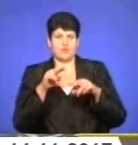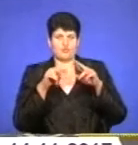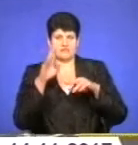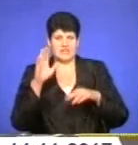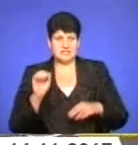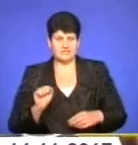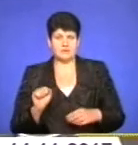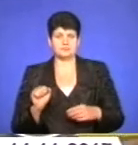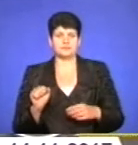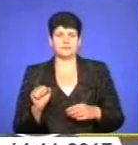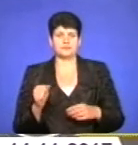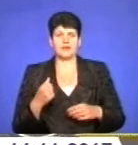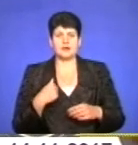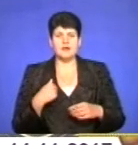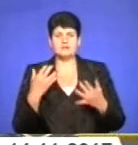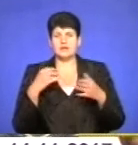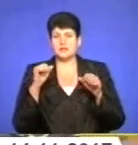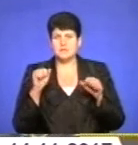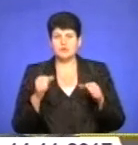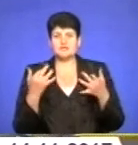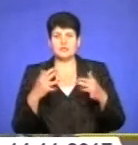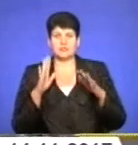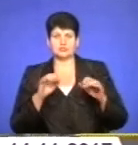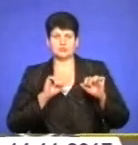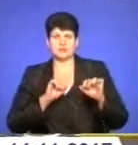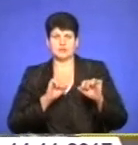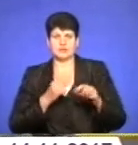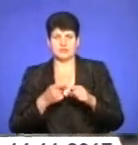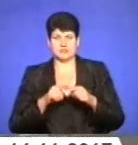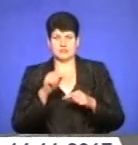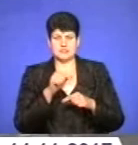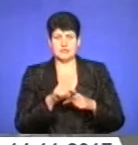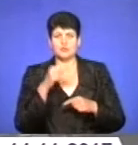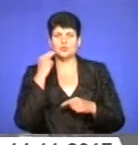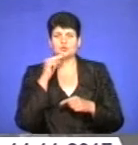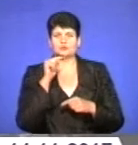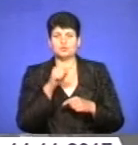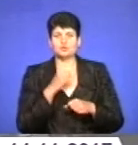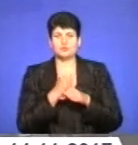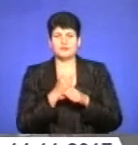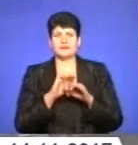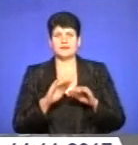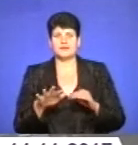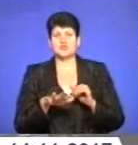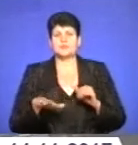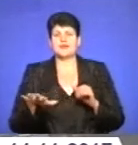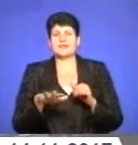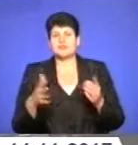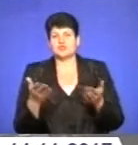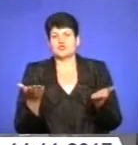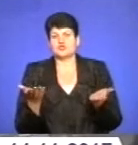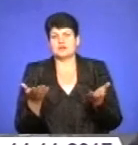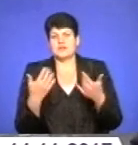я скільки зможу, стільки буду обстоювати це. Лучше б тут зробили дитячий майданчик, чим